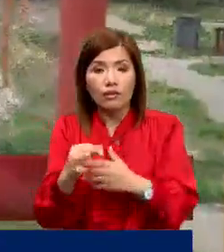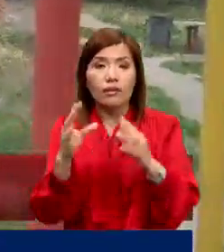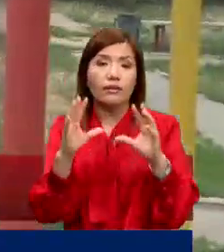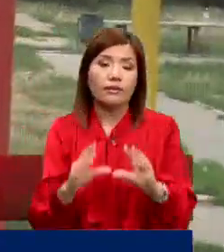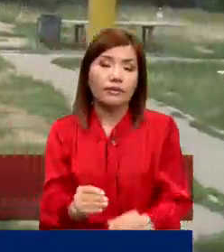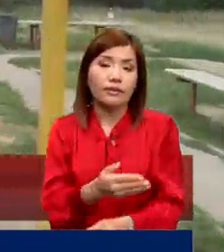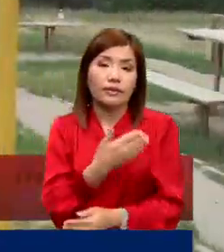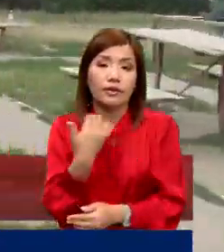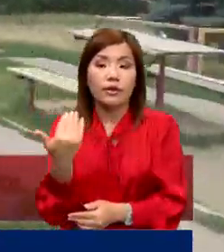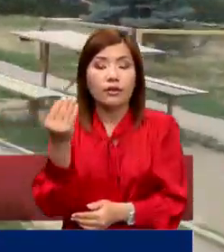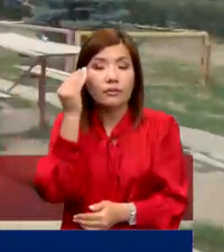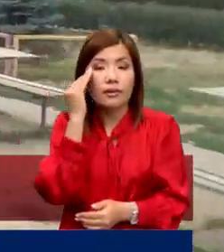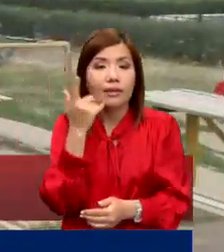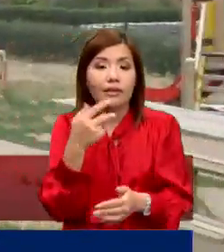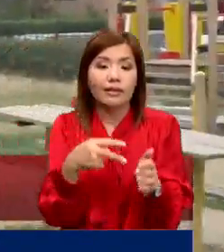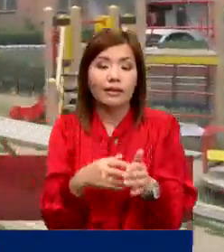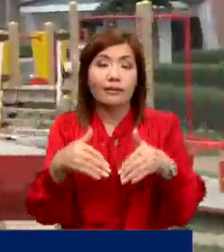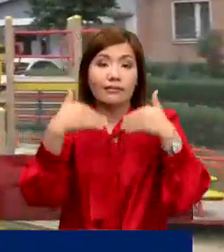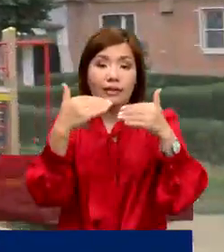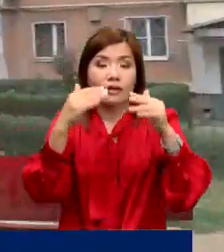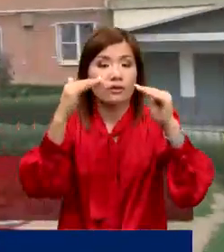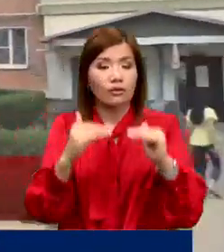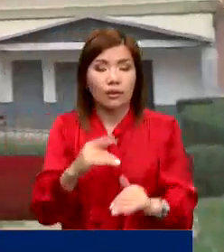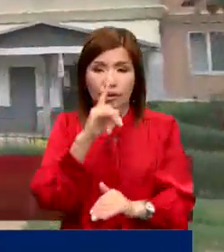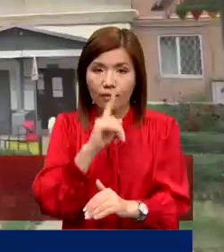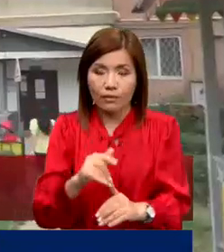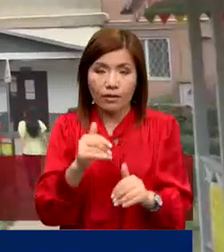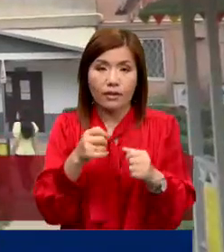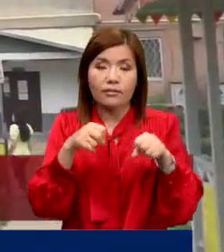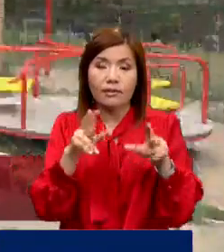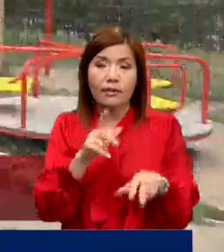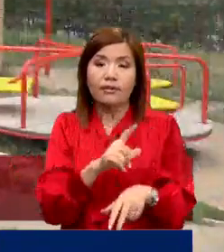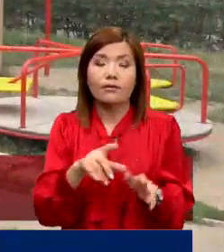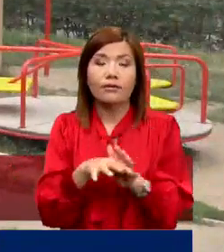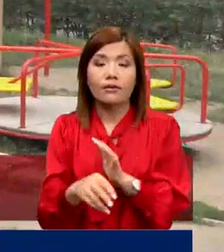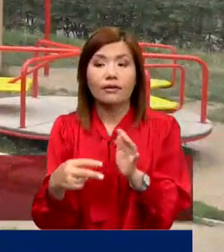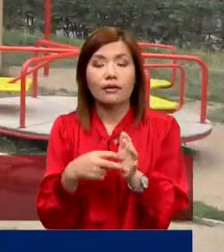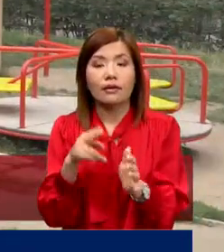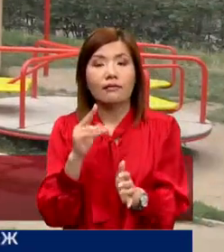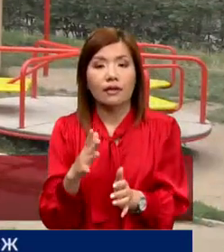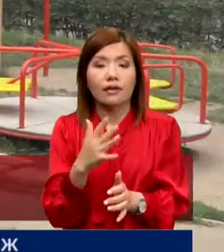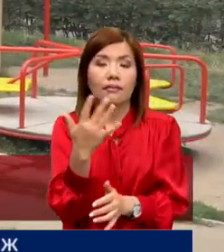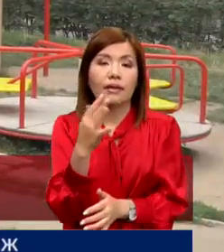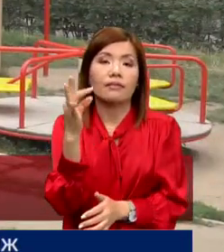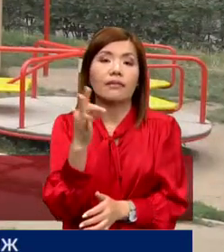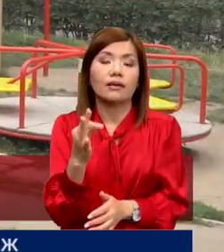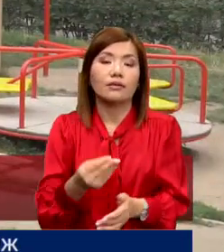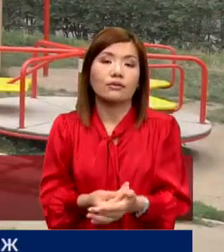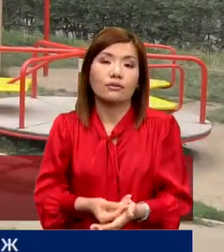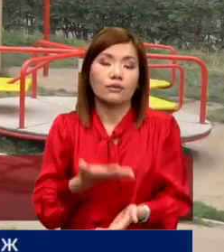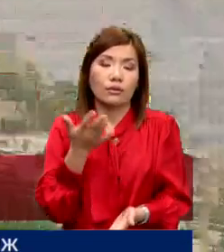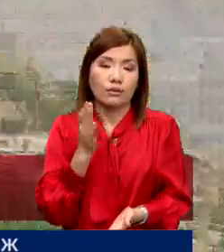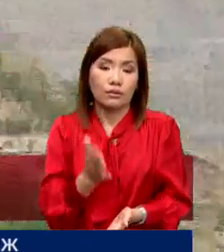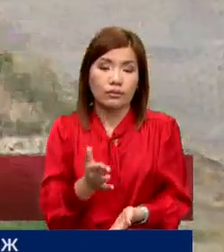көншітпейді. Айтуларынша баға енді өспесе төмендемейді. Мамандар жыл соңына дейін тұрғын үй бағасы кем дегенде 5%-ға қымбаттайды деп